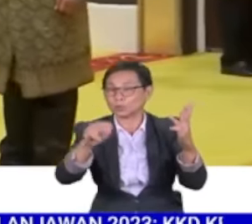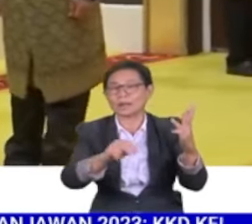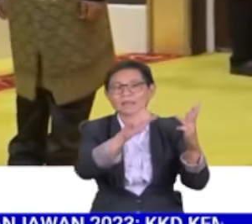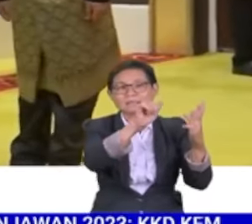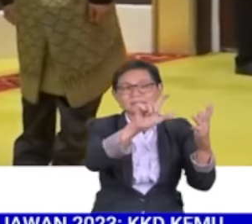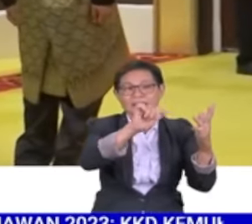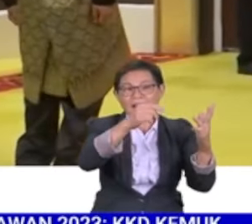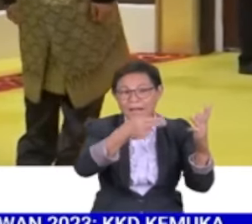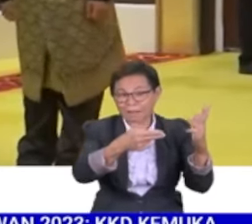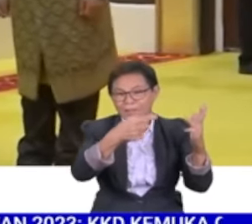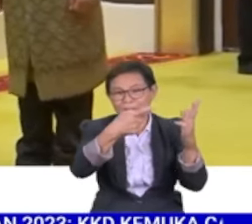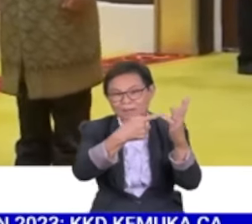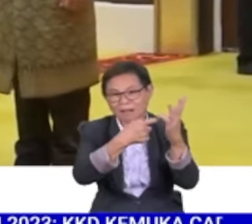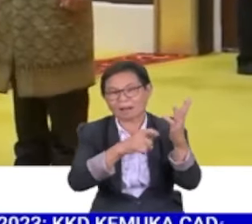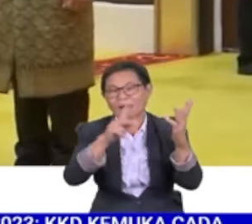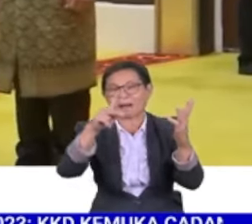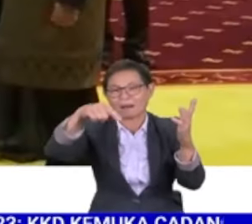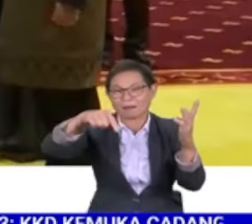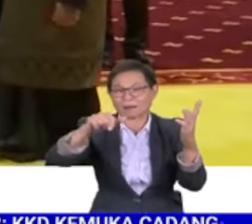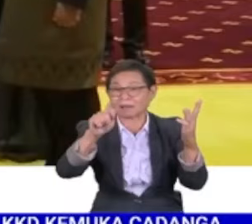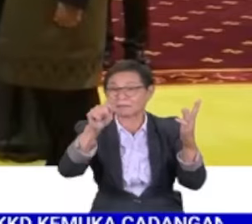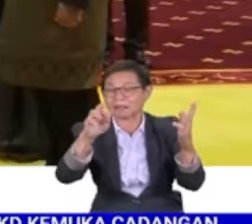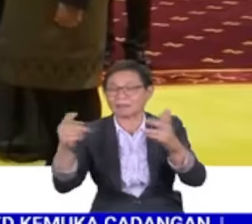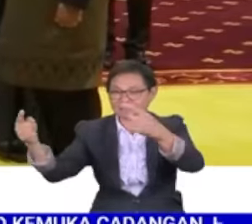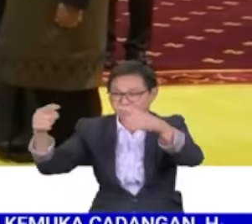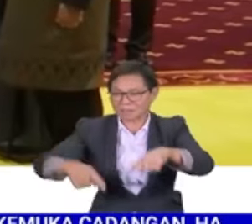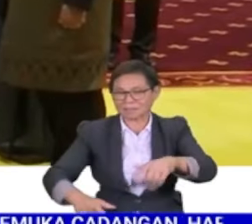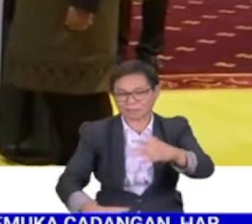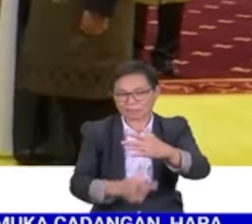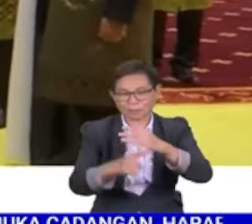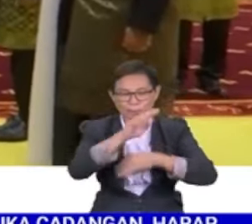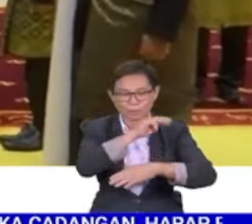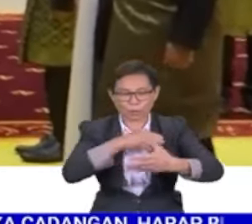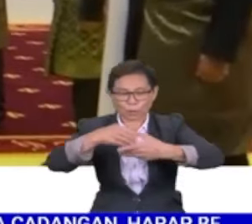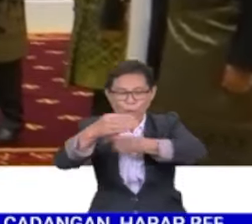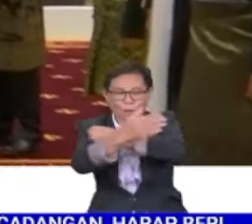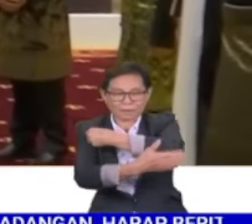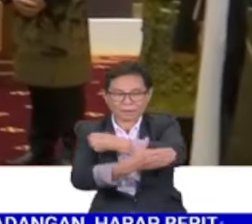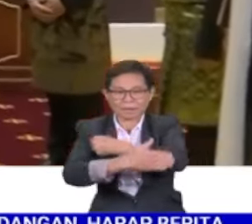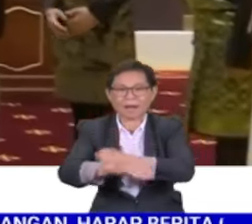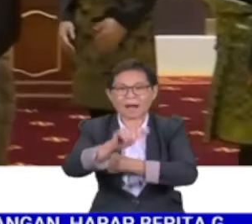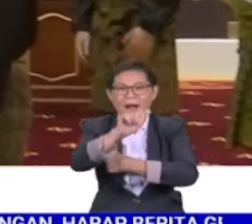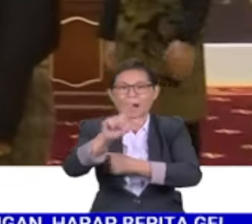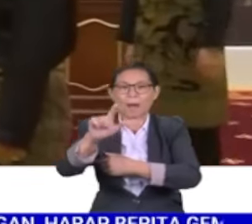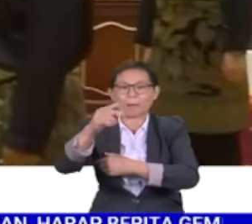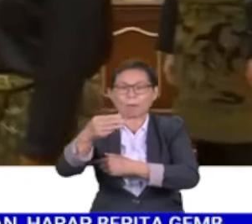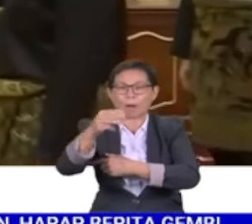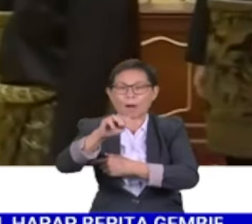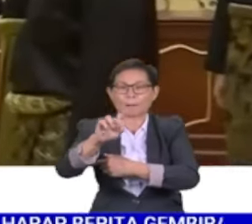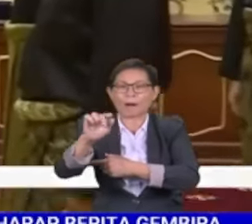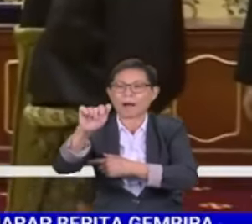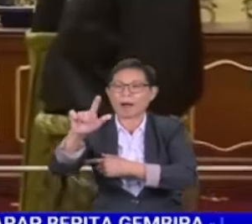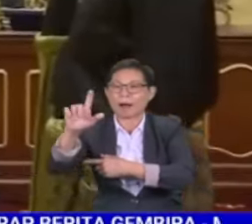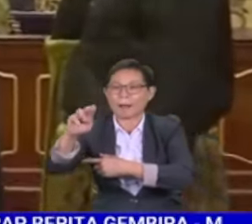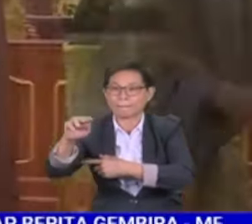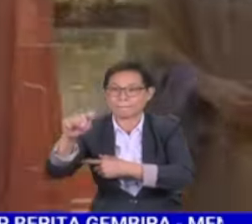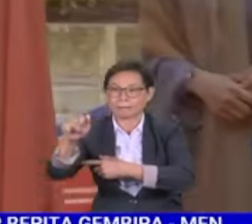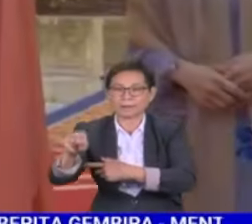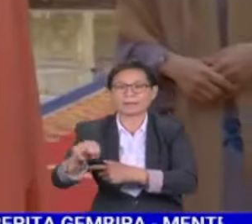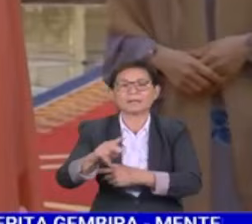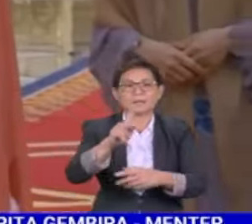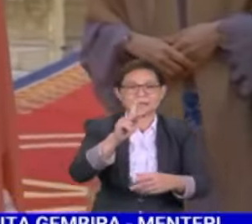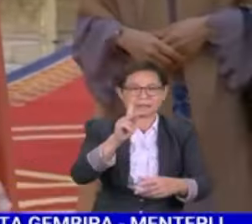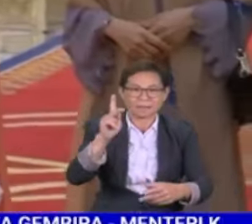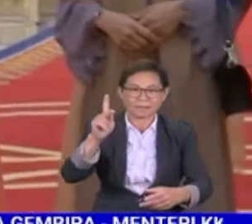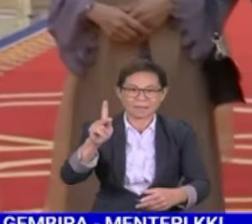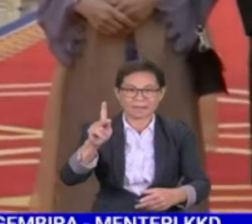Salah Muhammad Al-Saror dari Qatar. Hadir sama Timbalan Menteri Luar Negeri Datuk Muhammad Al-Amin dan Timbalan Ketua Setiausaha Kementerian Luar